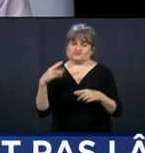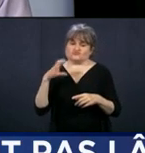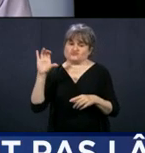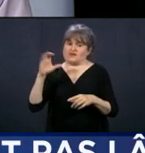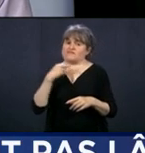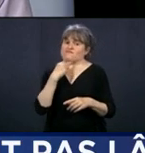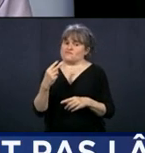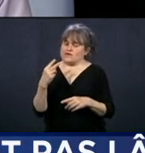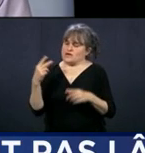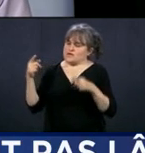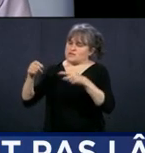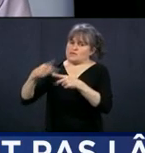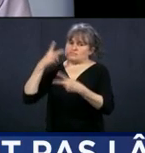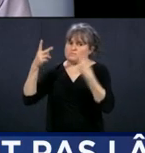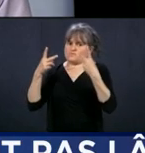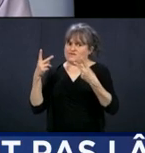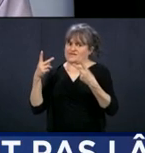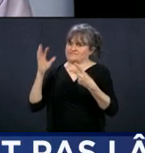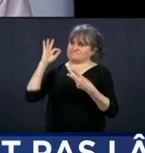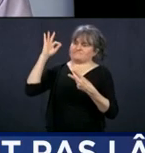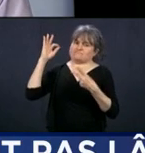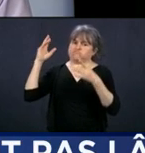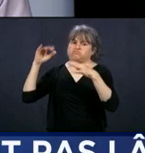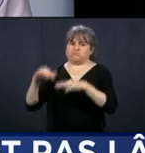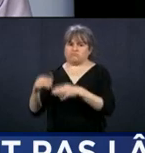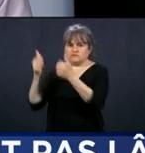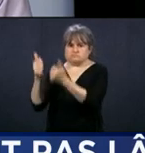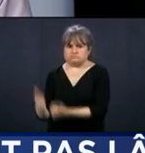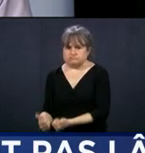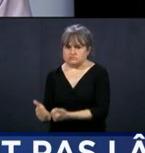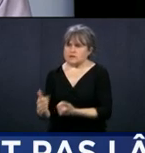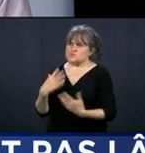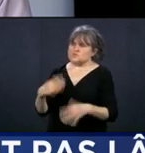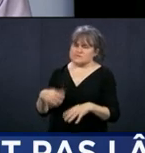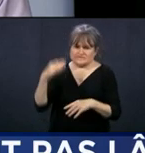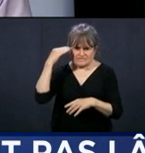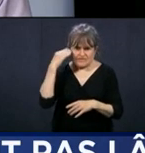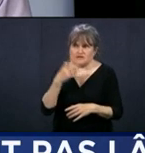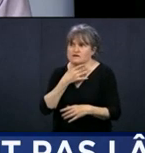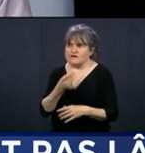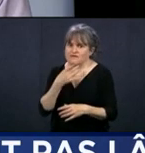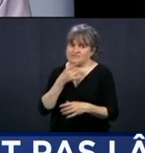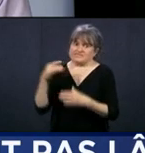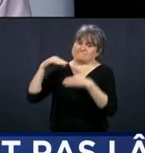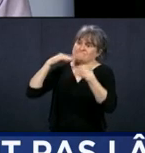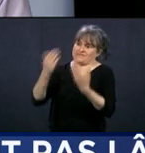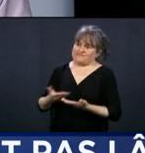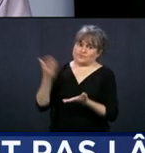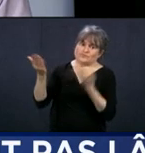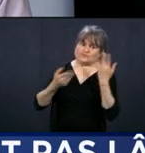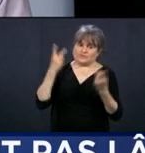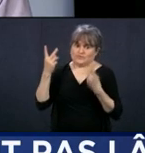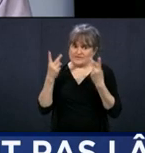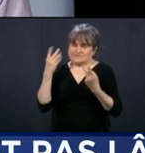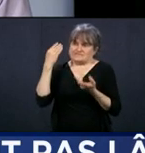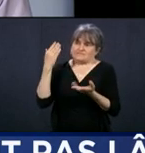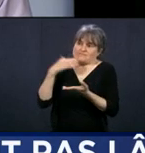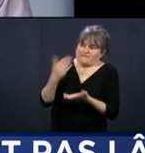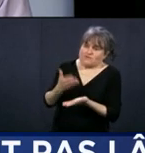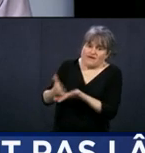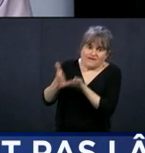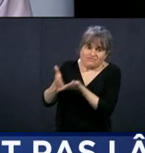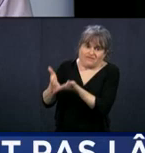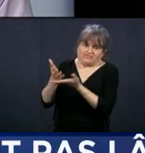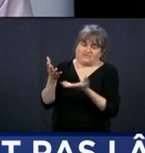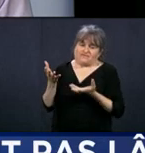très conscients de l'impatience et de la hâte des secteurs respectifs à recevoir des annonces. On le fera en temps